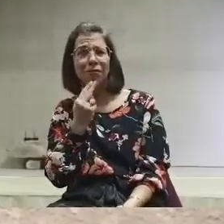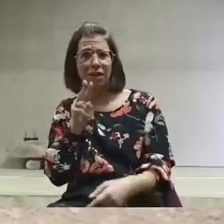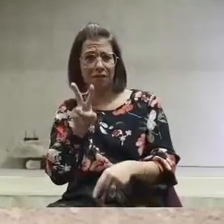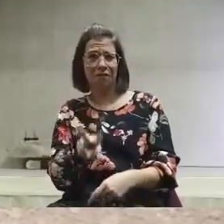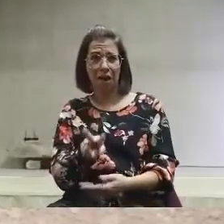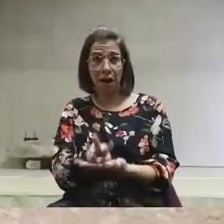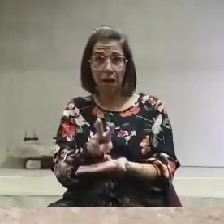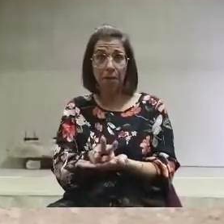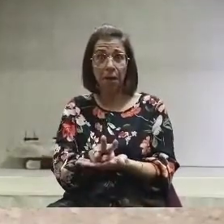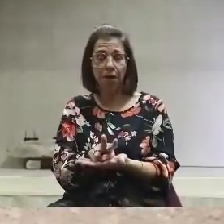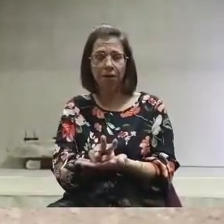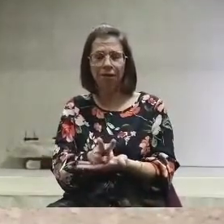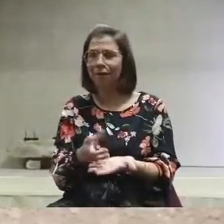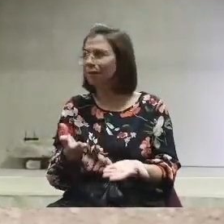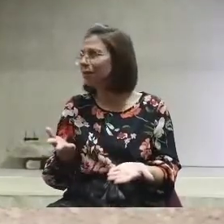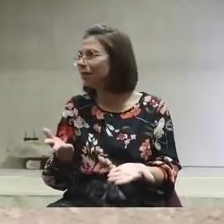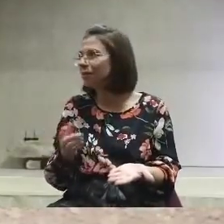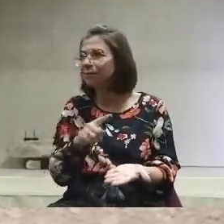Nous sommes tellement loin